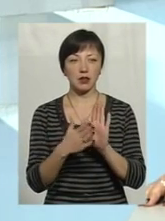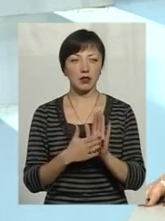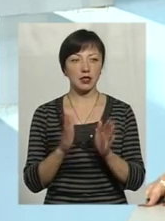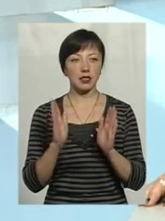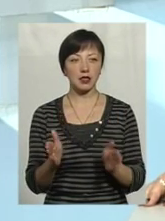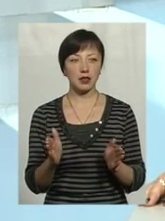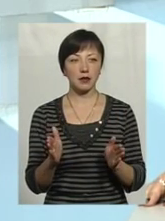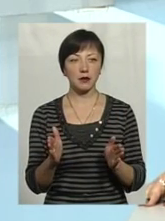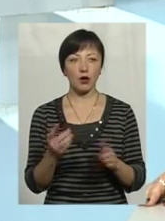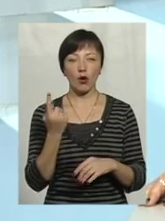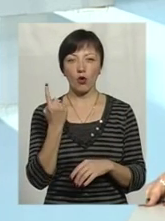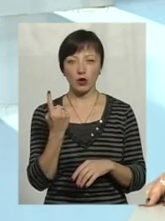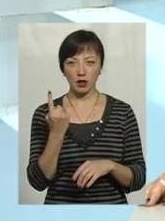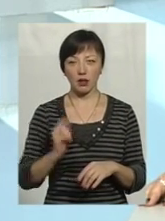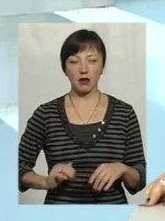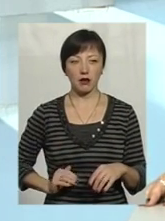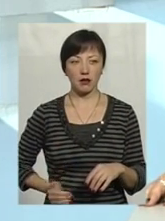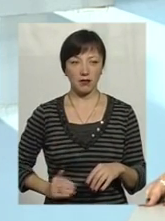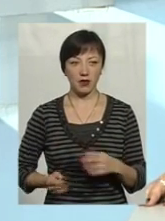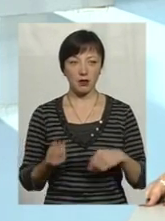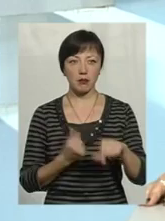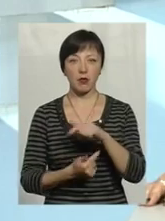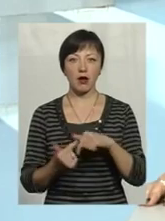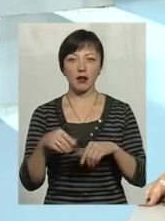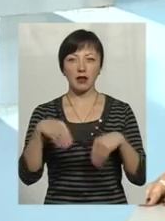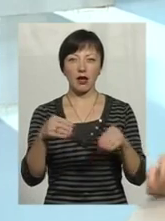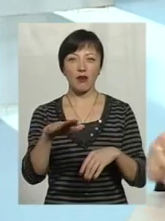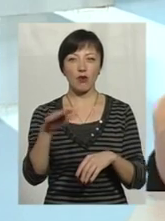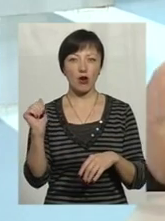тільки одна юридична особа, яка надає в оренду